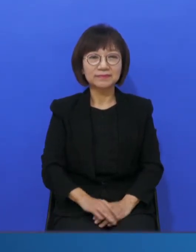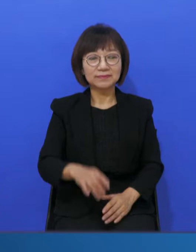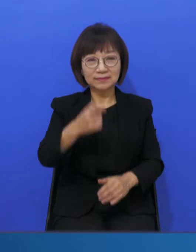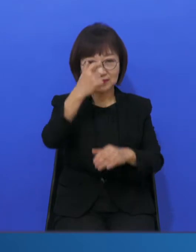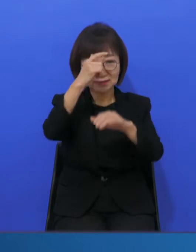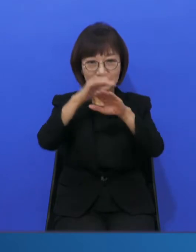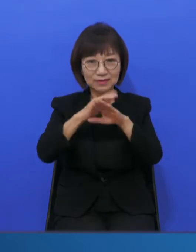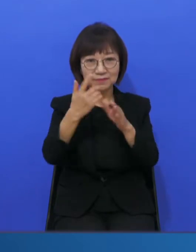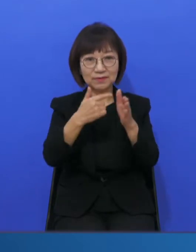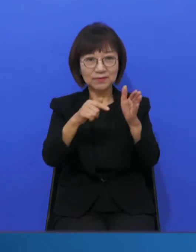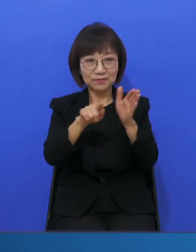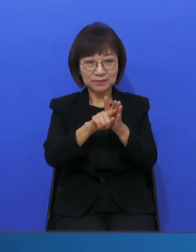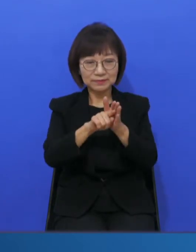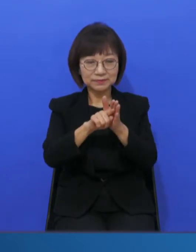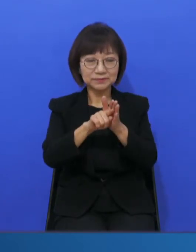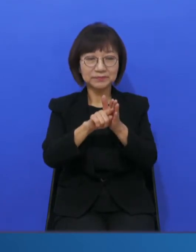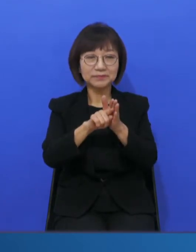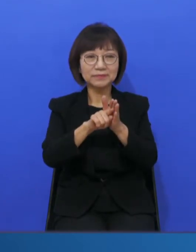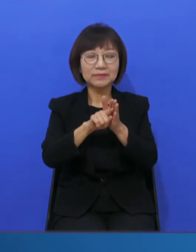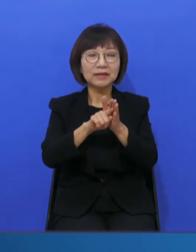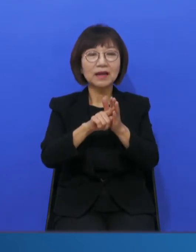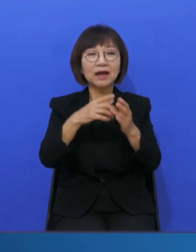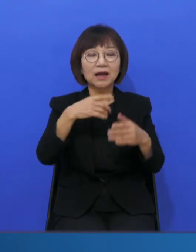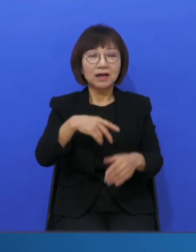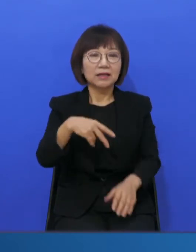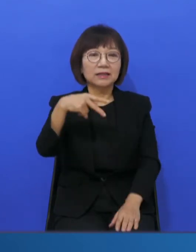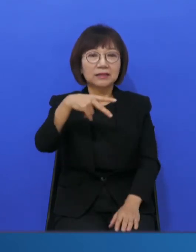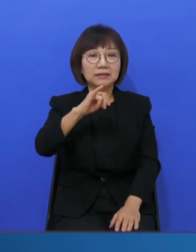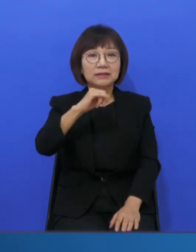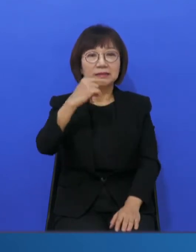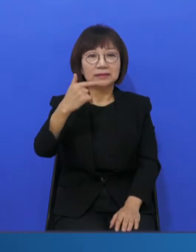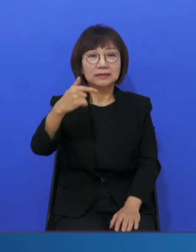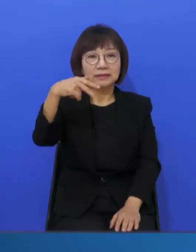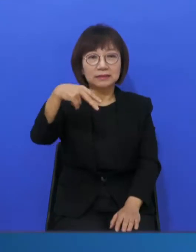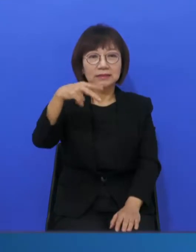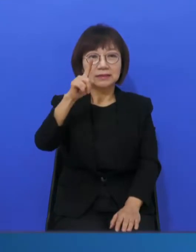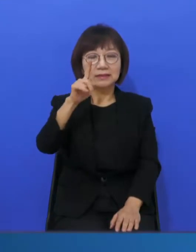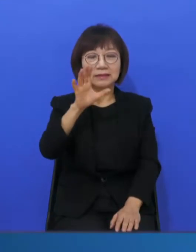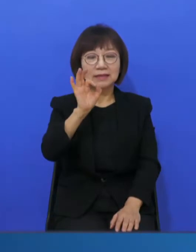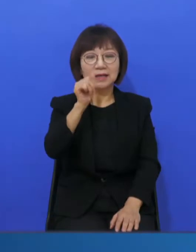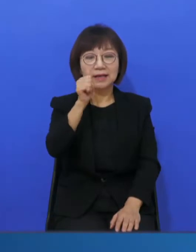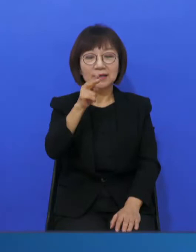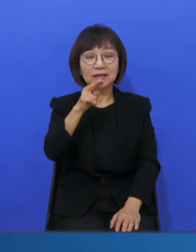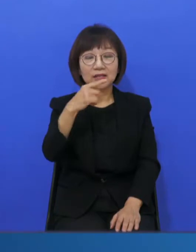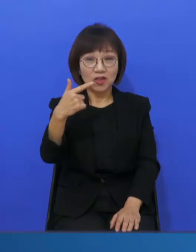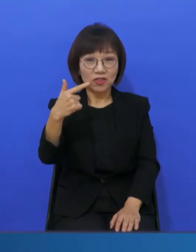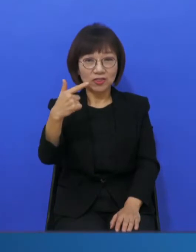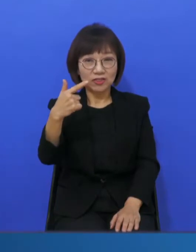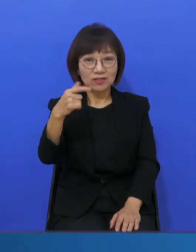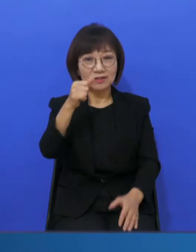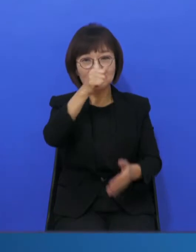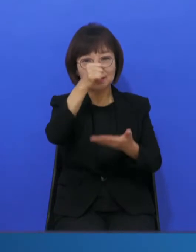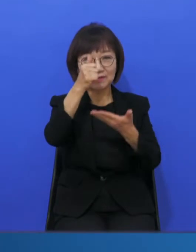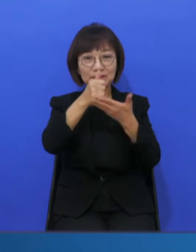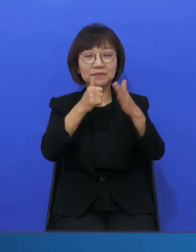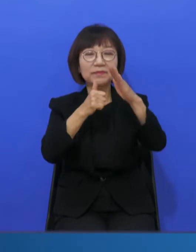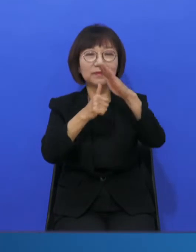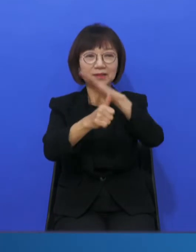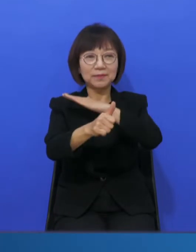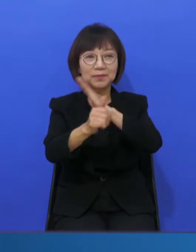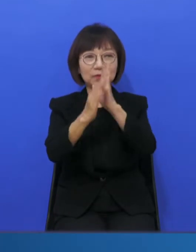예배를 위해서 신상희 장로님 기도하시겠습니다. At this time, Elder Shin Sang-hyun will come and pray for the worship.